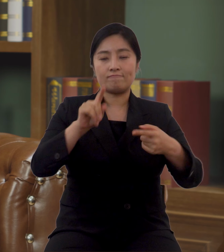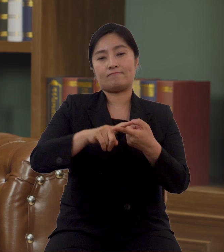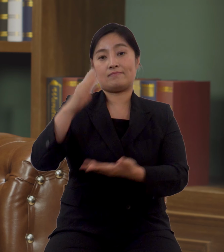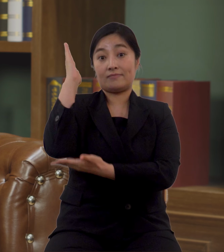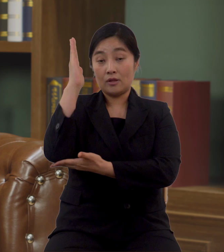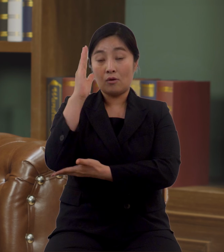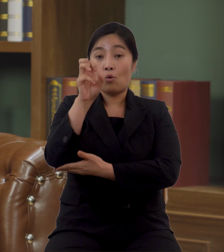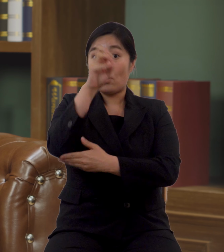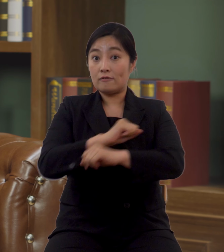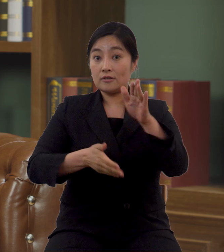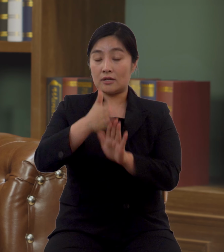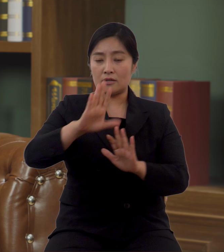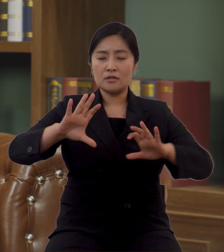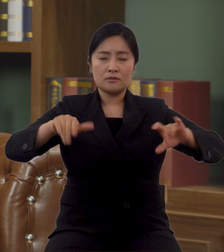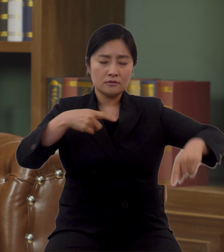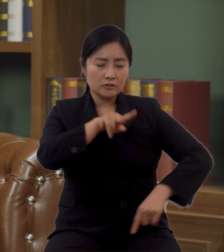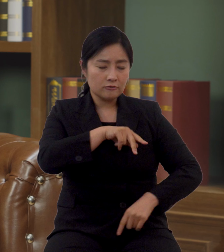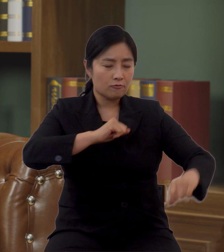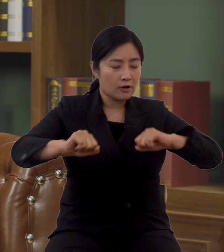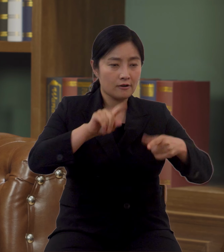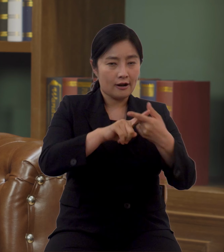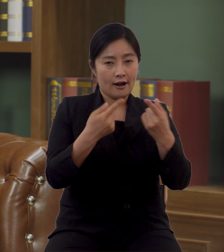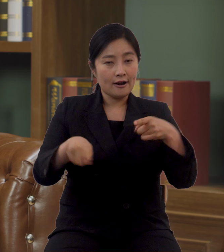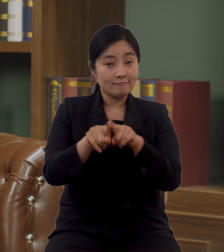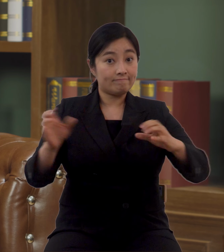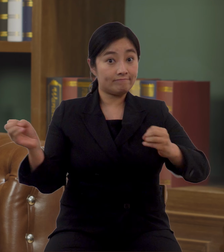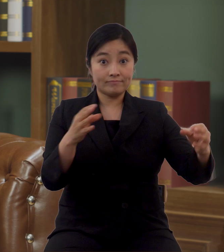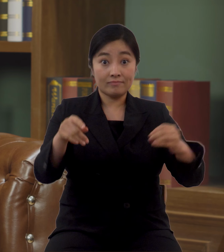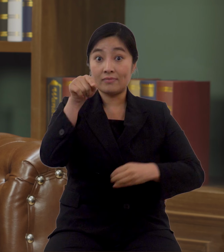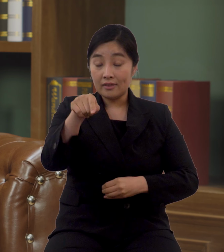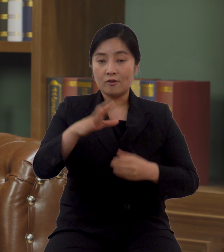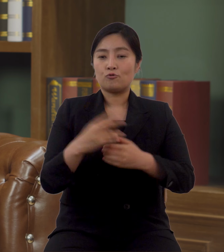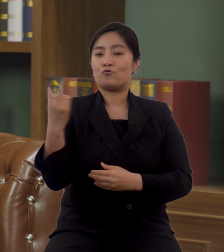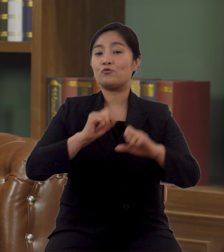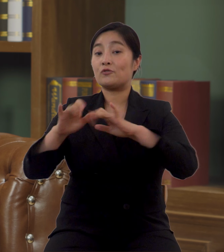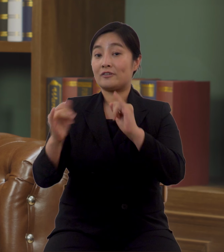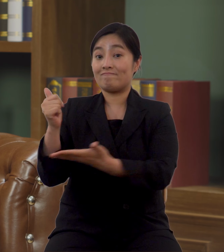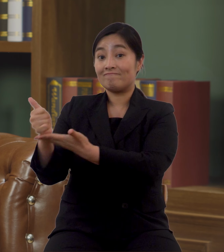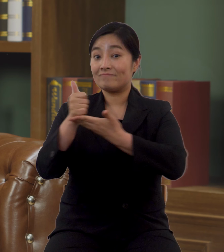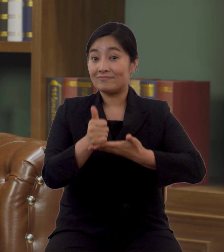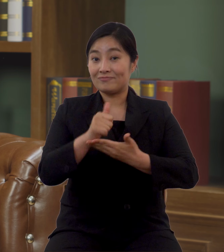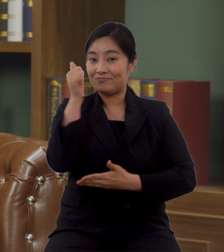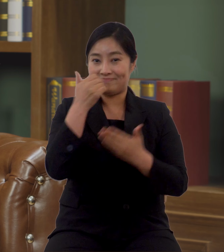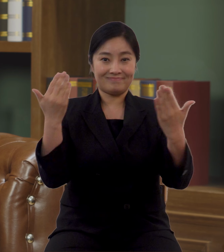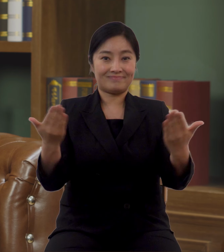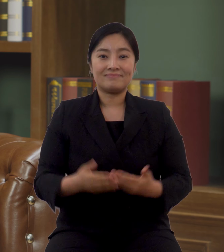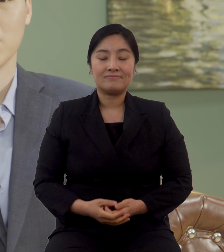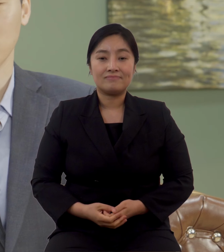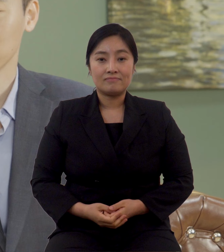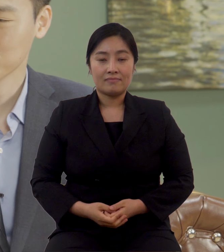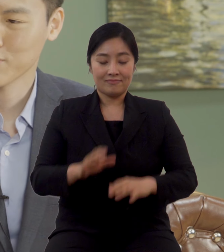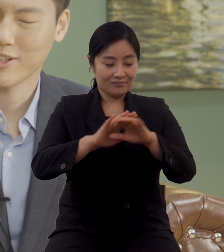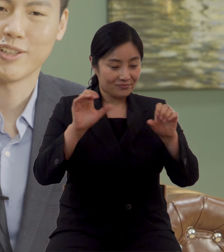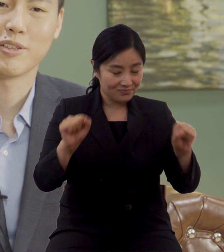프로그램입니다. 광주광역시의 의정활동을 함께 읽는 의정다반사, 두 분의 활동가를 모시고 진행하는데요. 소개 부탁드립니다.